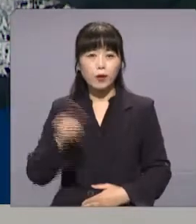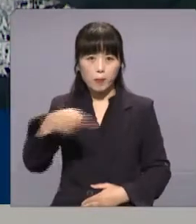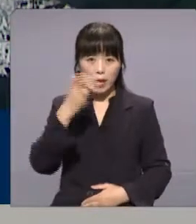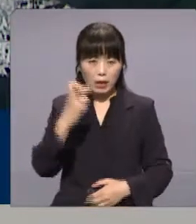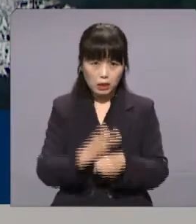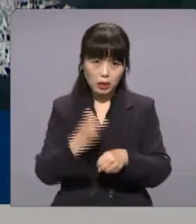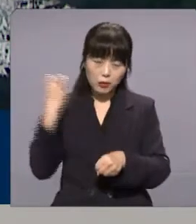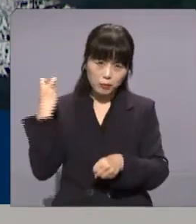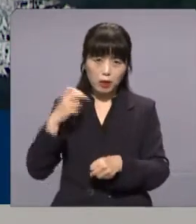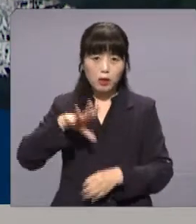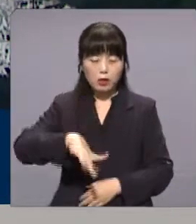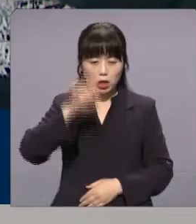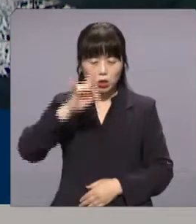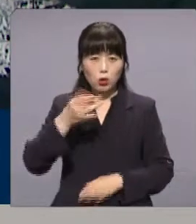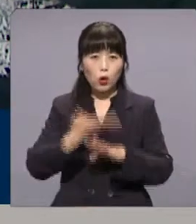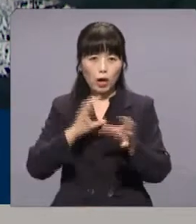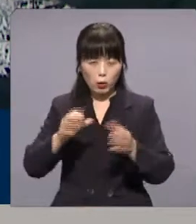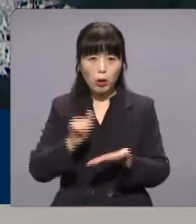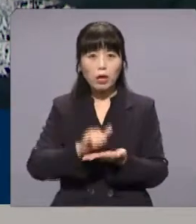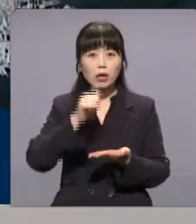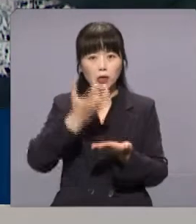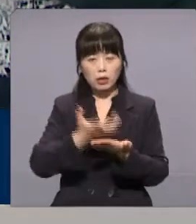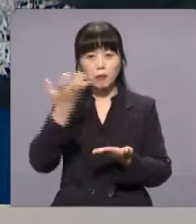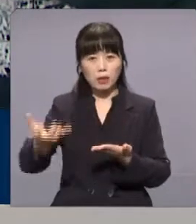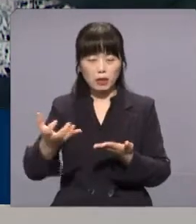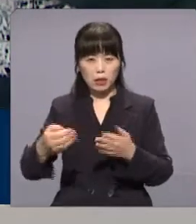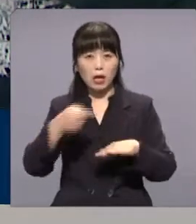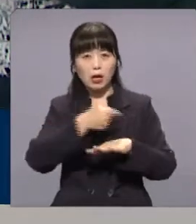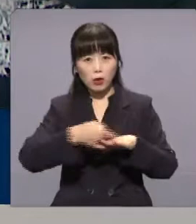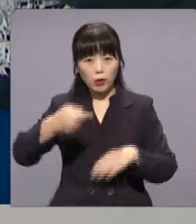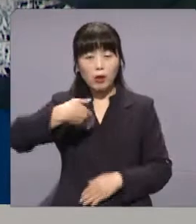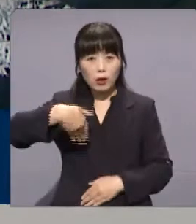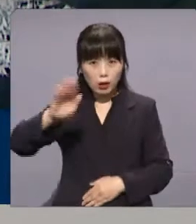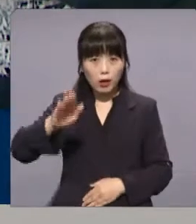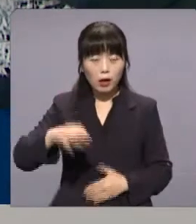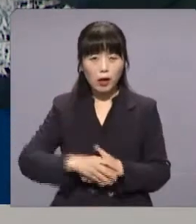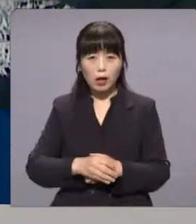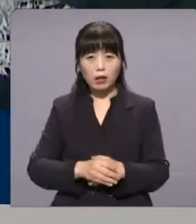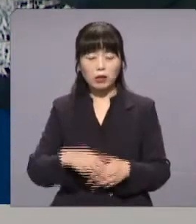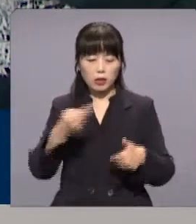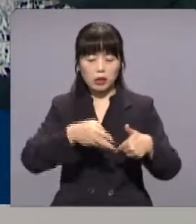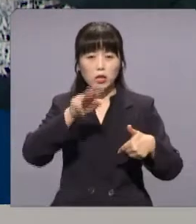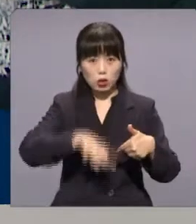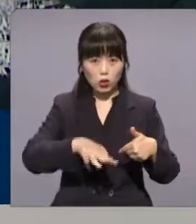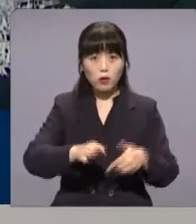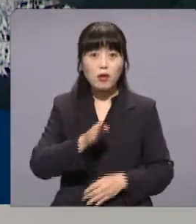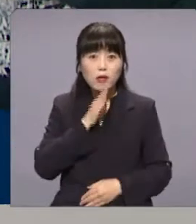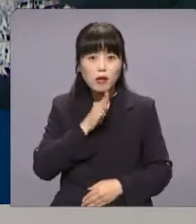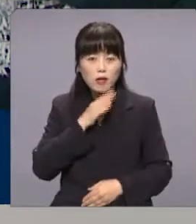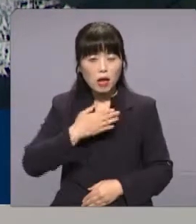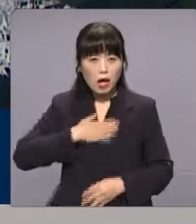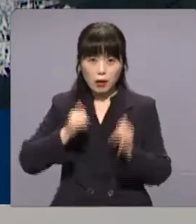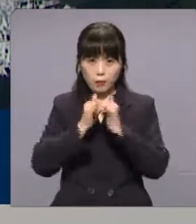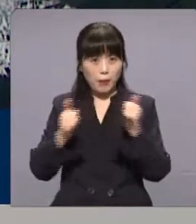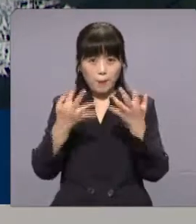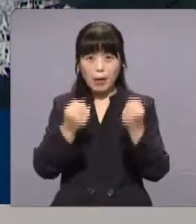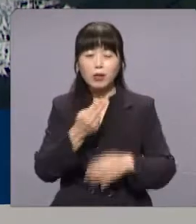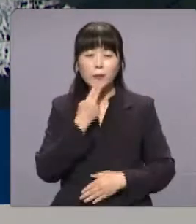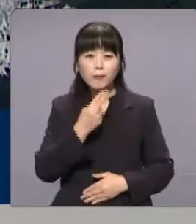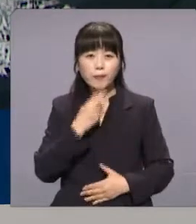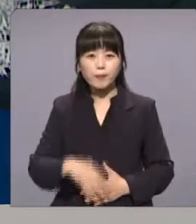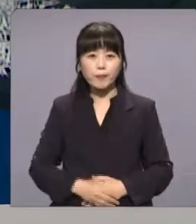120년 전이 최초의 해외 이민자가 조국을 떠나며 출발한 곳이 바로 인천이라는 사실 아시는 분들 많지 않을